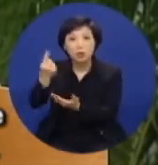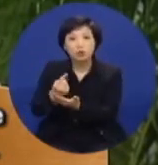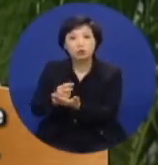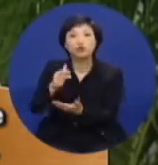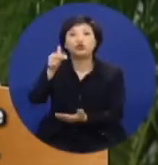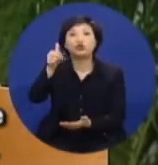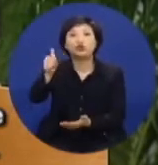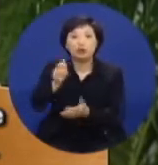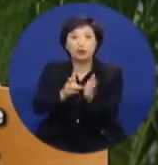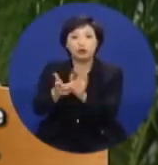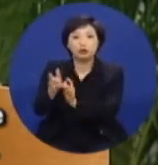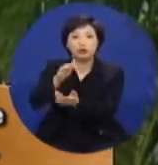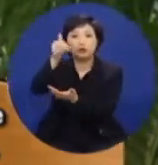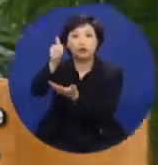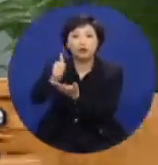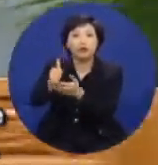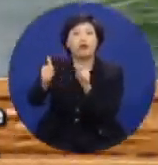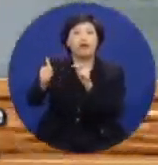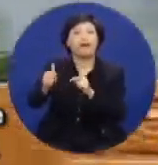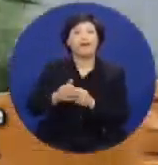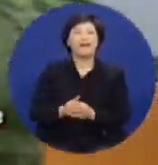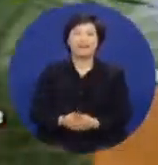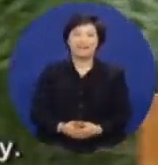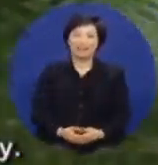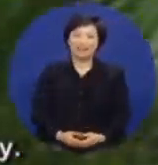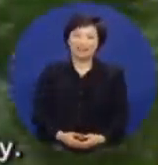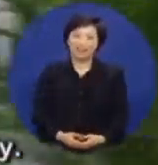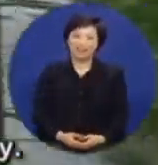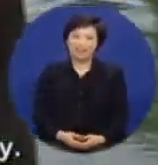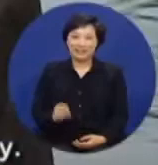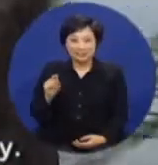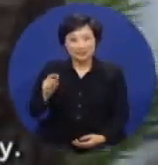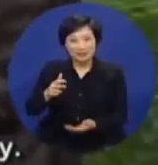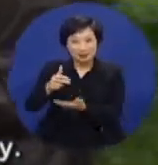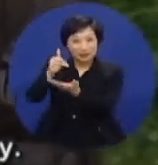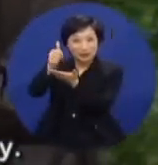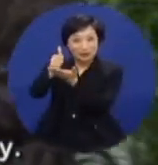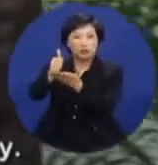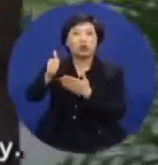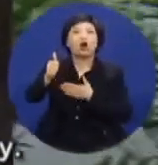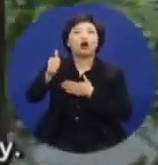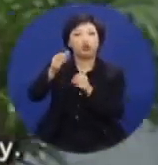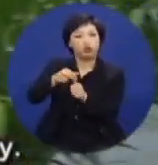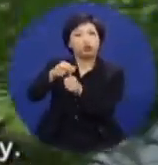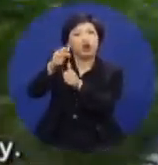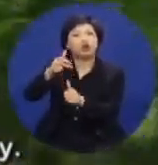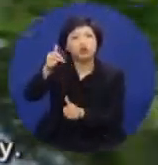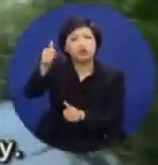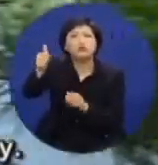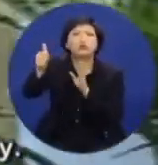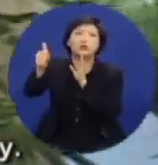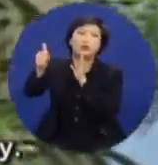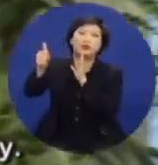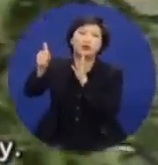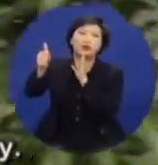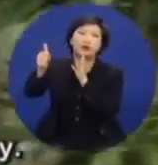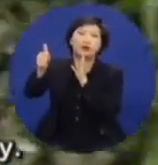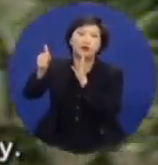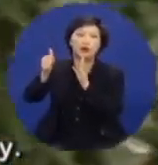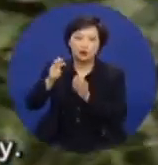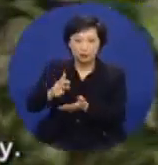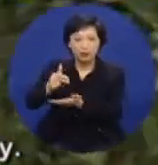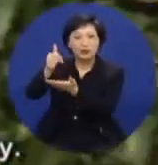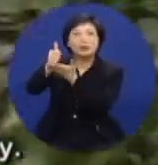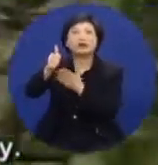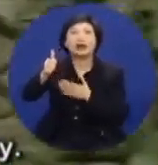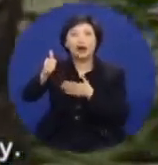예수 그리스도 야 미문 나의 구세주 야 이번의